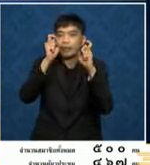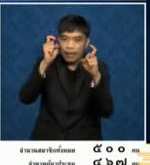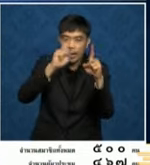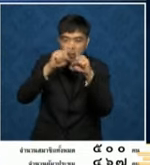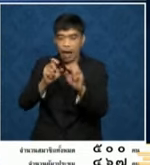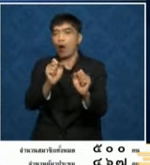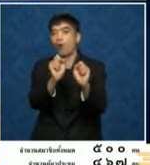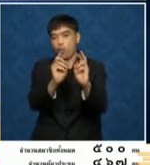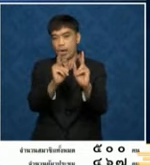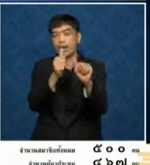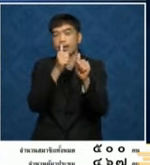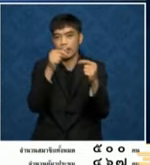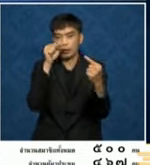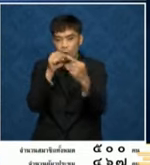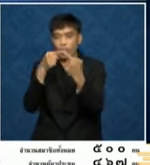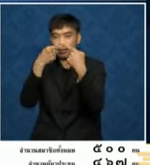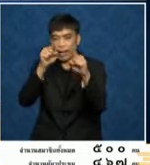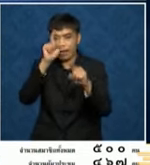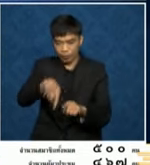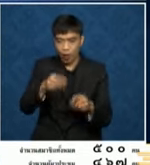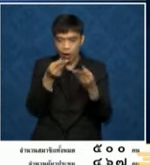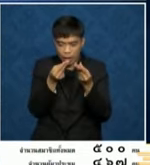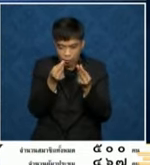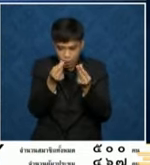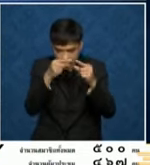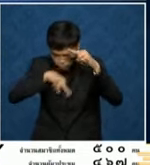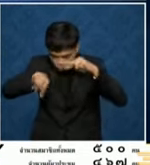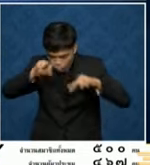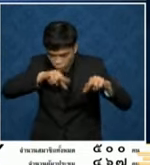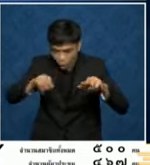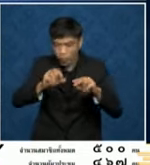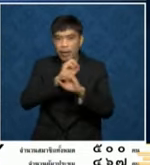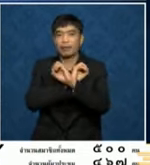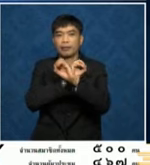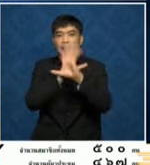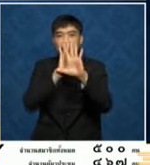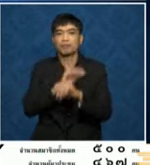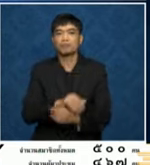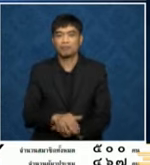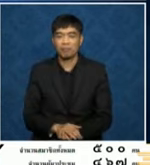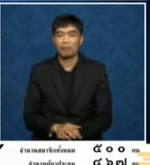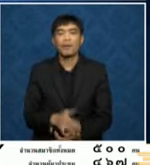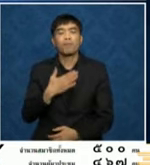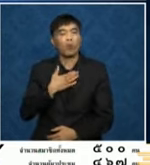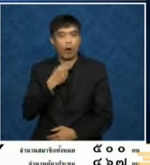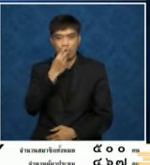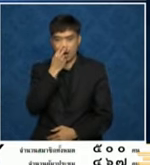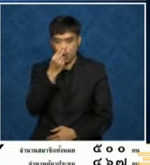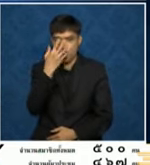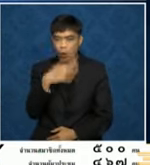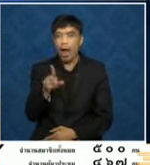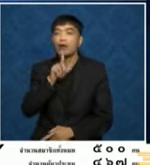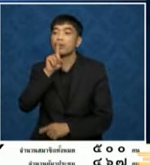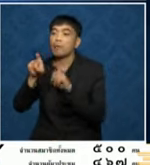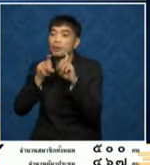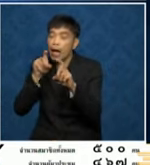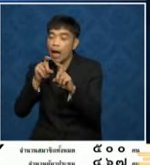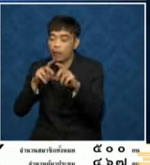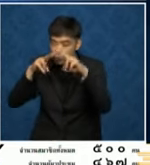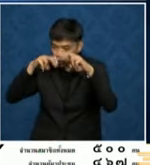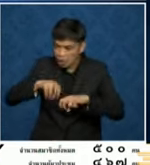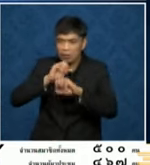วนการตรวจสอบที่ชัดเจนและเข้มข้นด้วยอย่างไรก็ตามดิฉันได้นำได้ชี้แจงไม่เคยมีคำชี้แจงหรือผลการวินิจฉัย